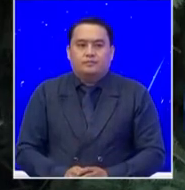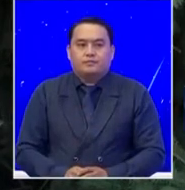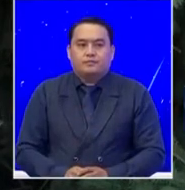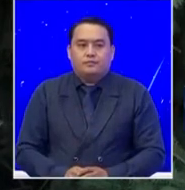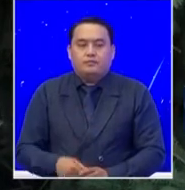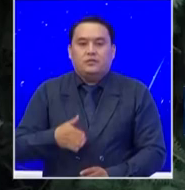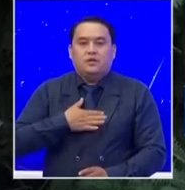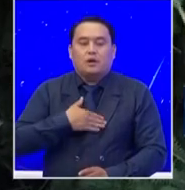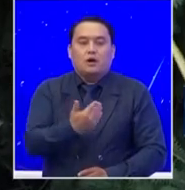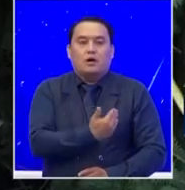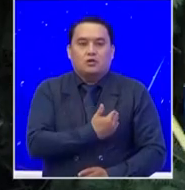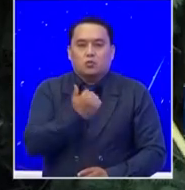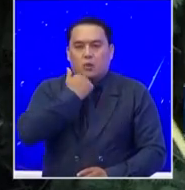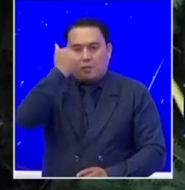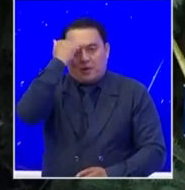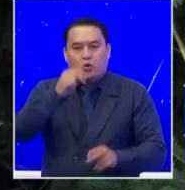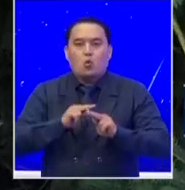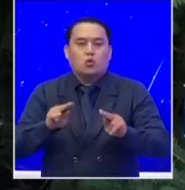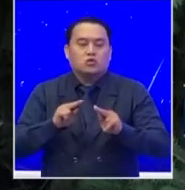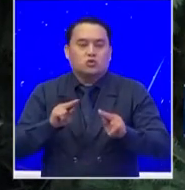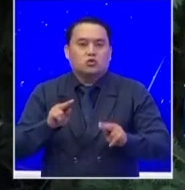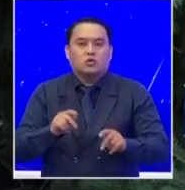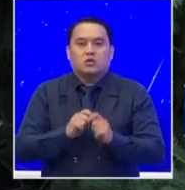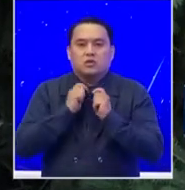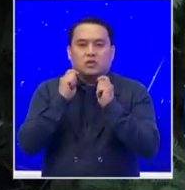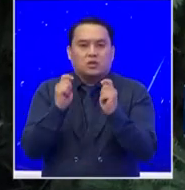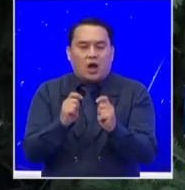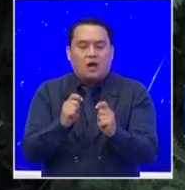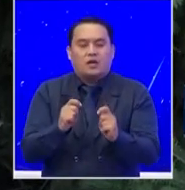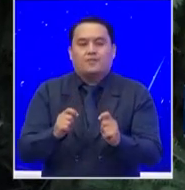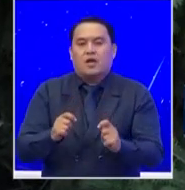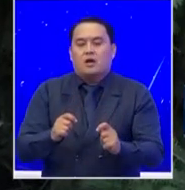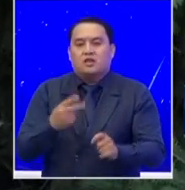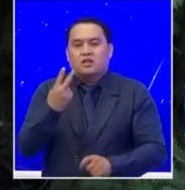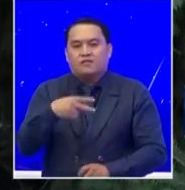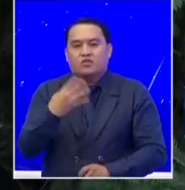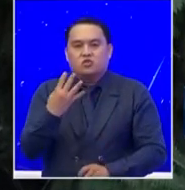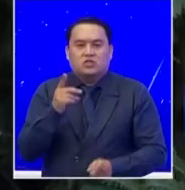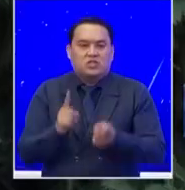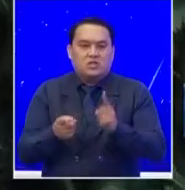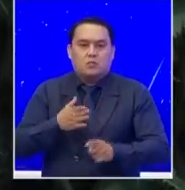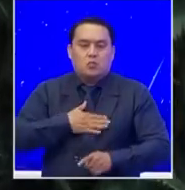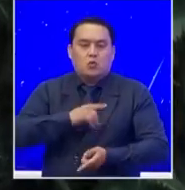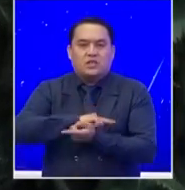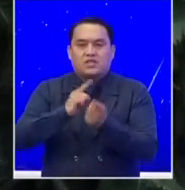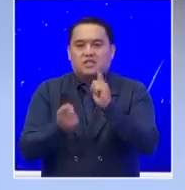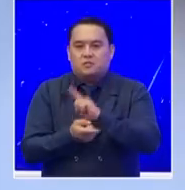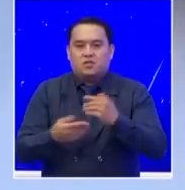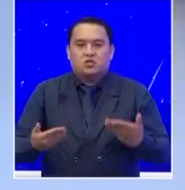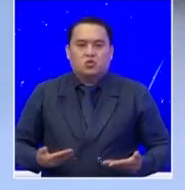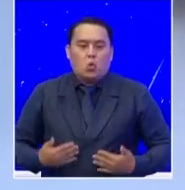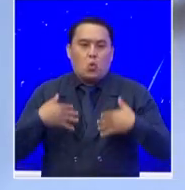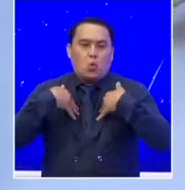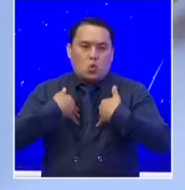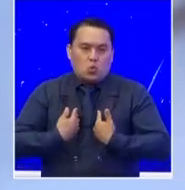Я хочу поблагодарить наших учителей за все то, что они нам дали за все эти годы. 24-й лицей действительно изменил мою жизнь. Очень грустно расставаться